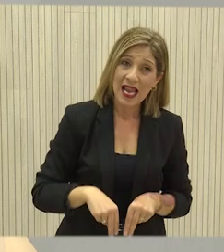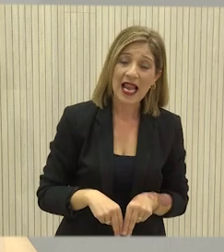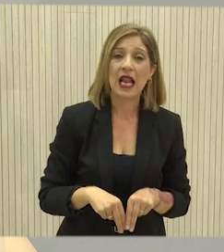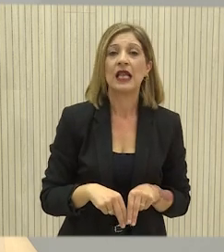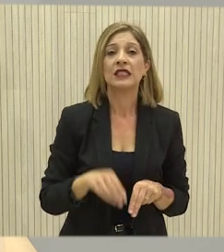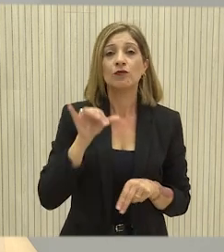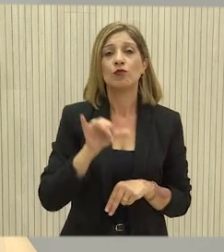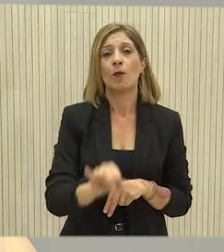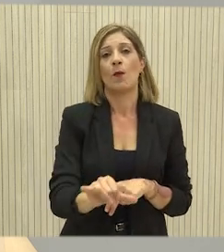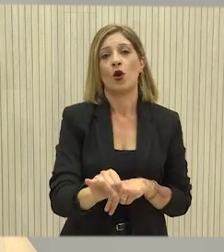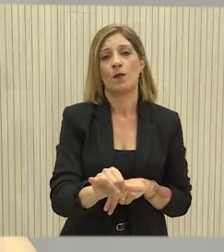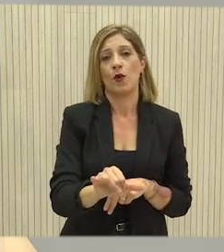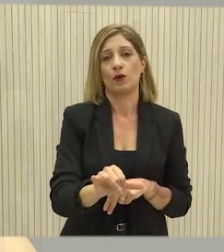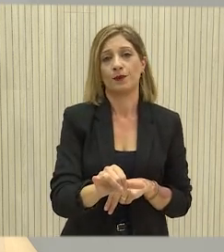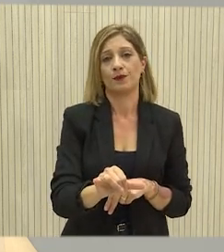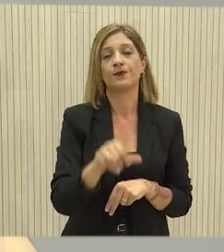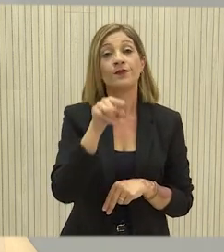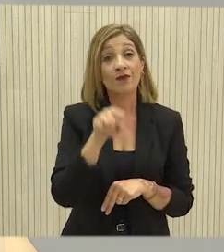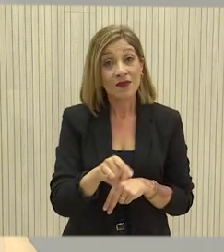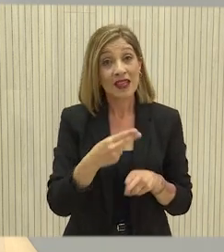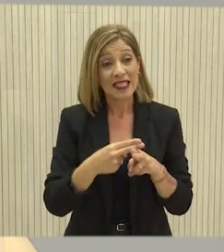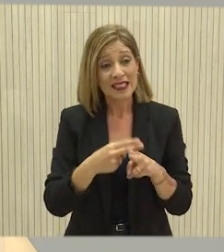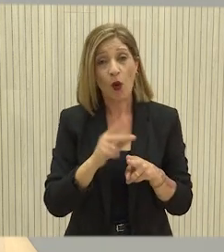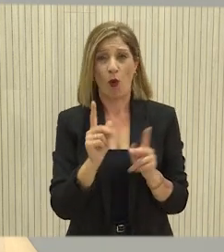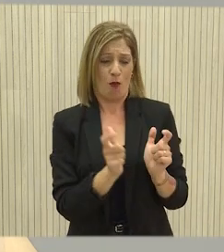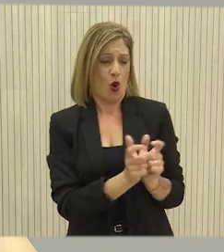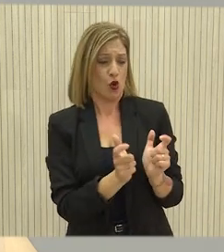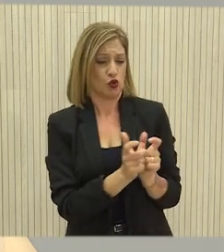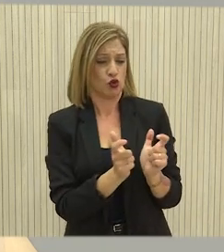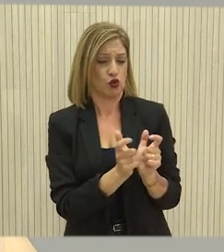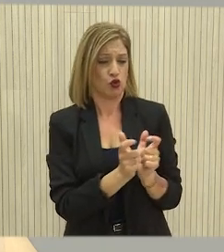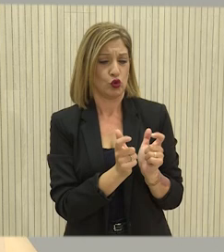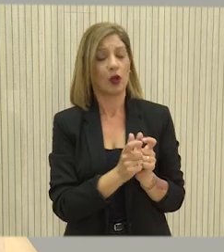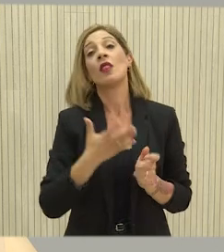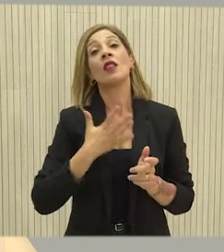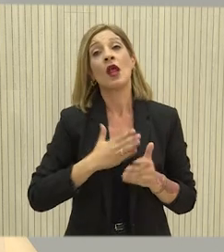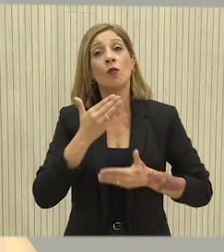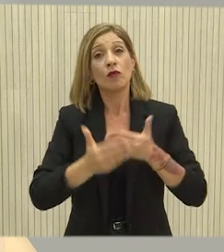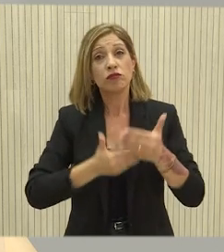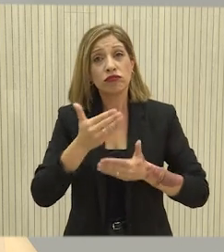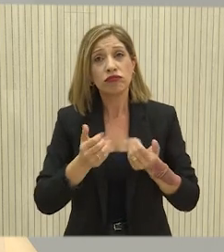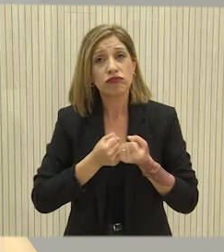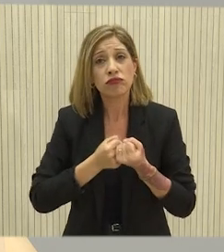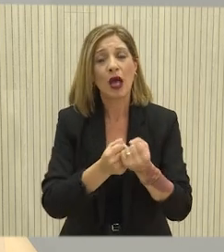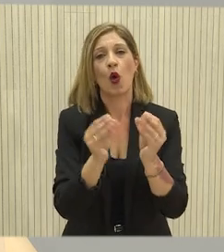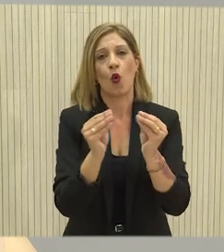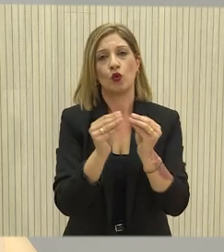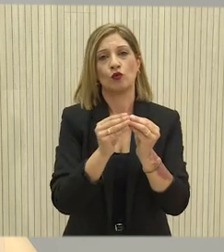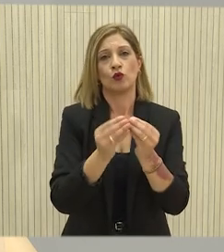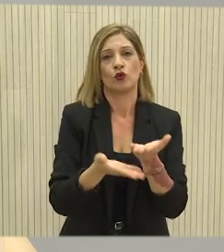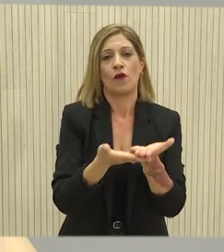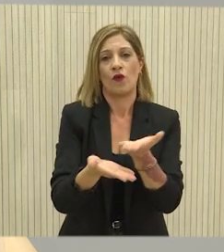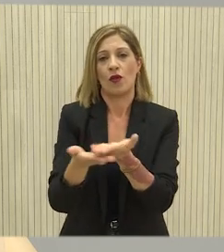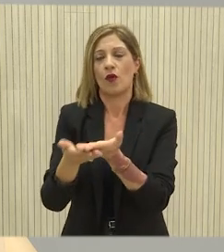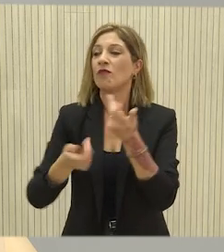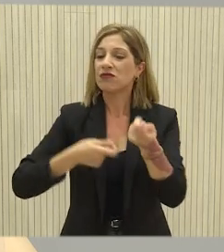λύσεων μόνιμων και διαχρονικών, όχι στη βάση προσωρινών επιδοματικών πολιτικών, αλλά που να απελευθερώνουν τους συμπολίτες μας από